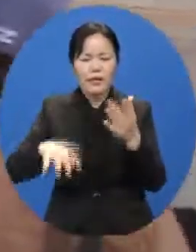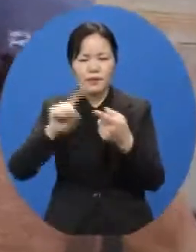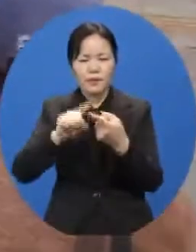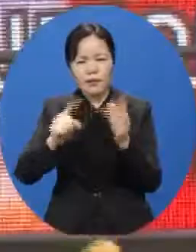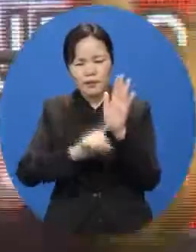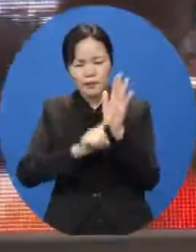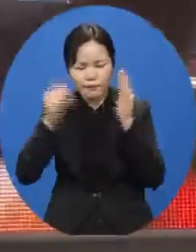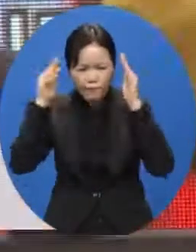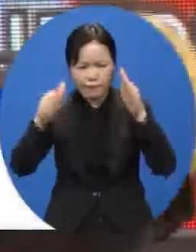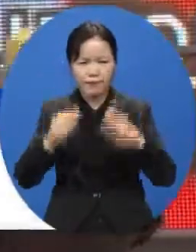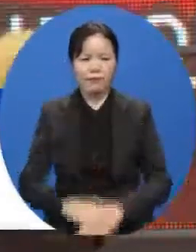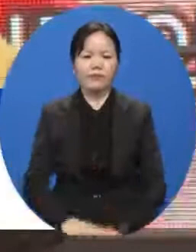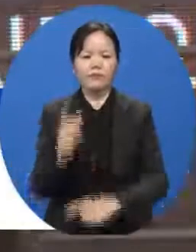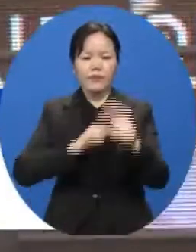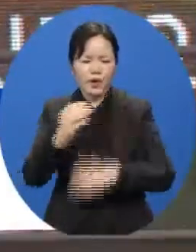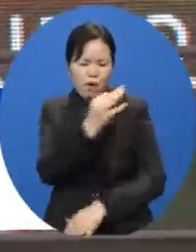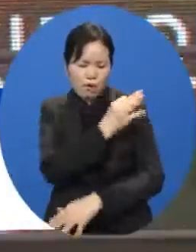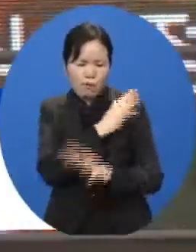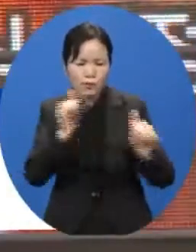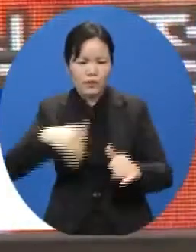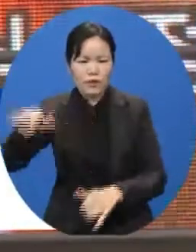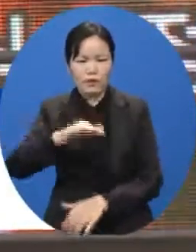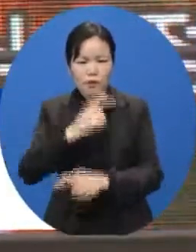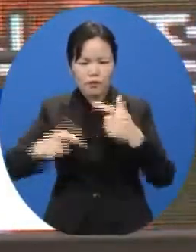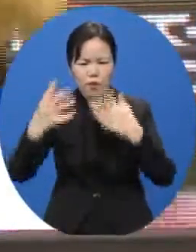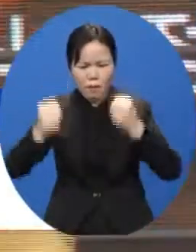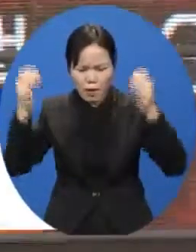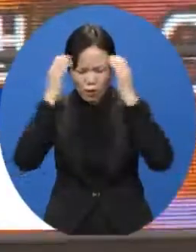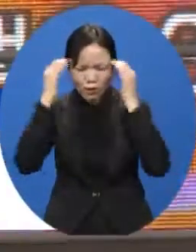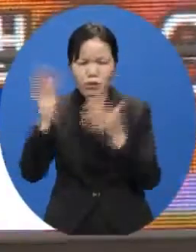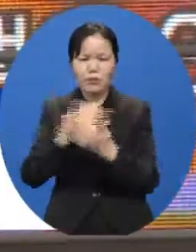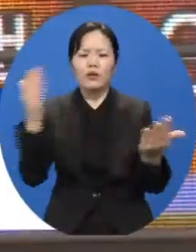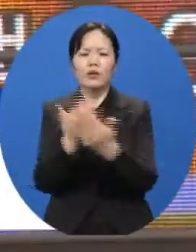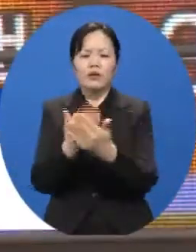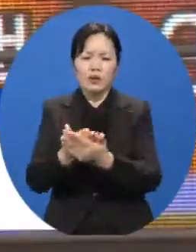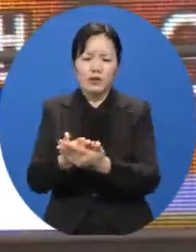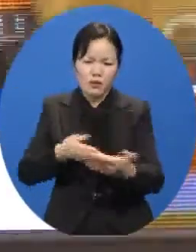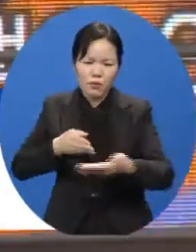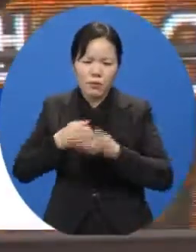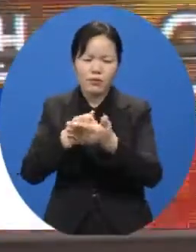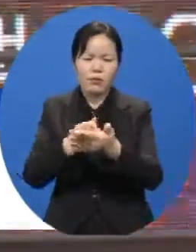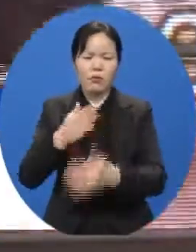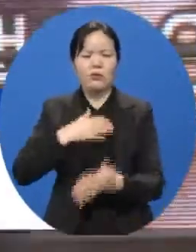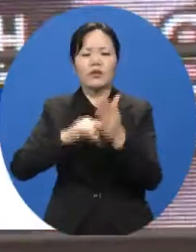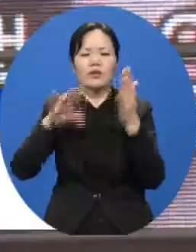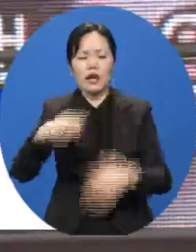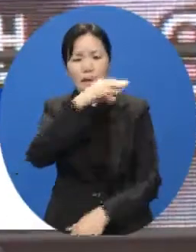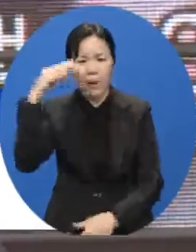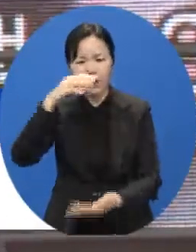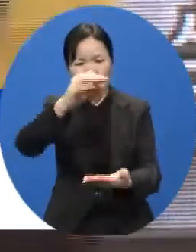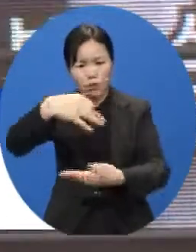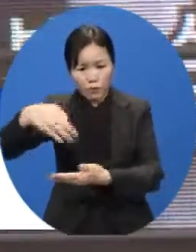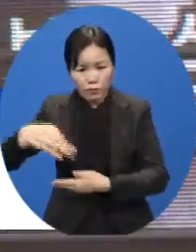집중했습니다. 좀 더 부유한 분들에게 좀 더 많은 고통분담을 과감하게 요구하겠습니다. 그래서 저는 세금 똑바로